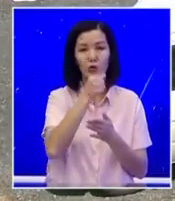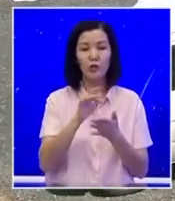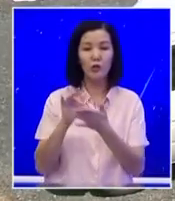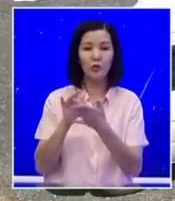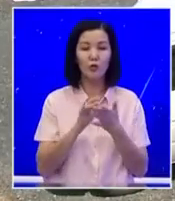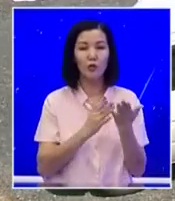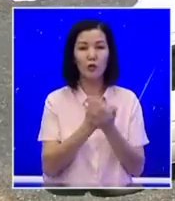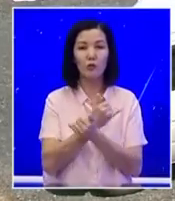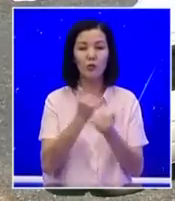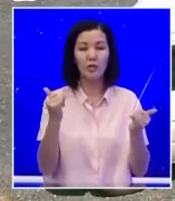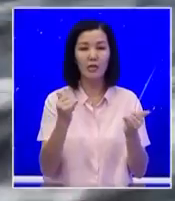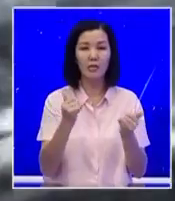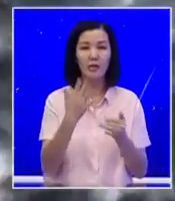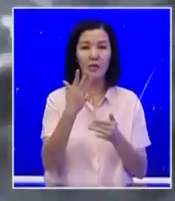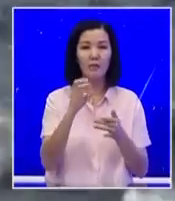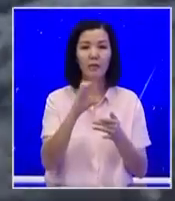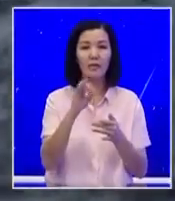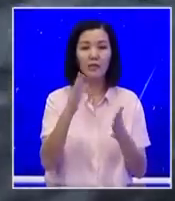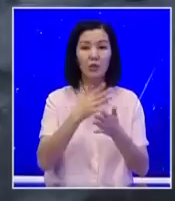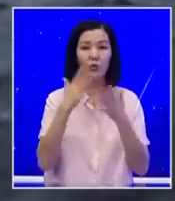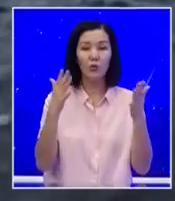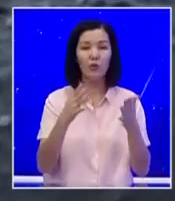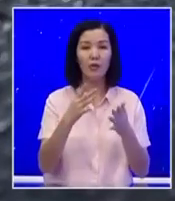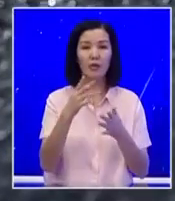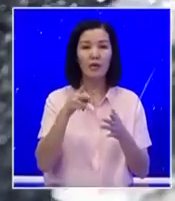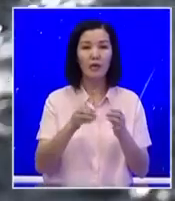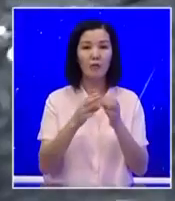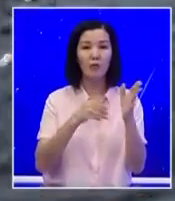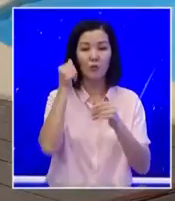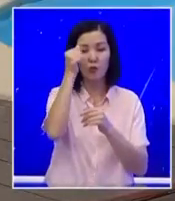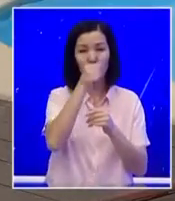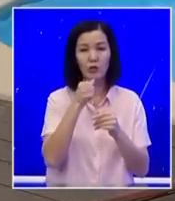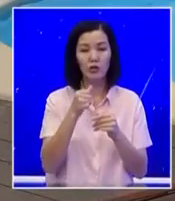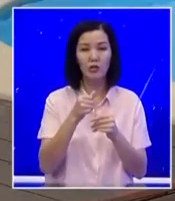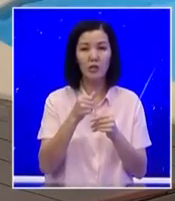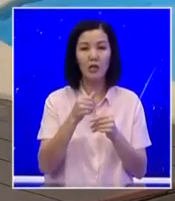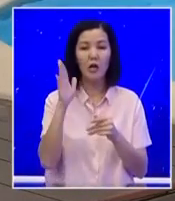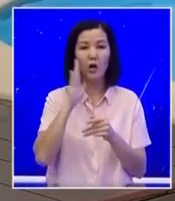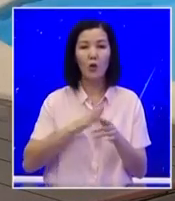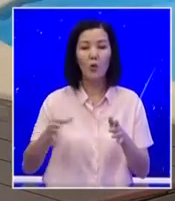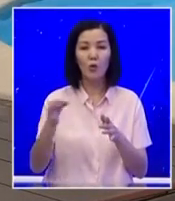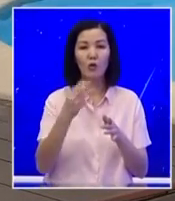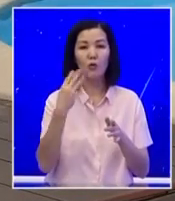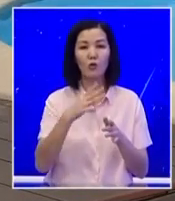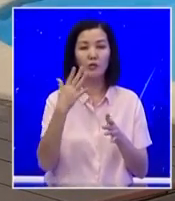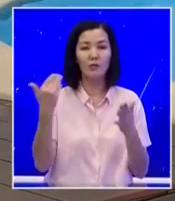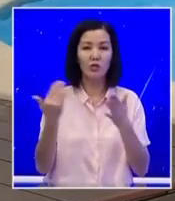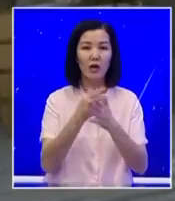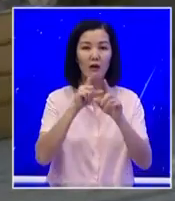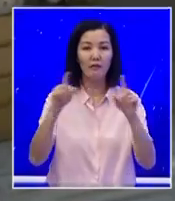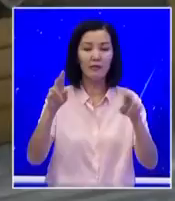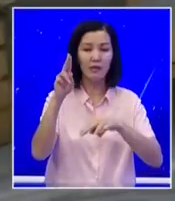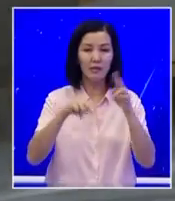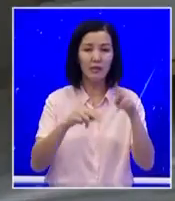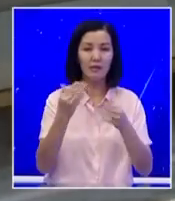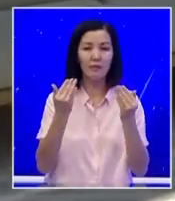туристерге көрсетілетін қызмет 5 есеге өскен. Бір ғана 2019 жылдың өзінде айдынды өлкеде 35 жаңа нысан салынды.